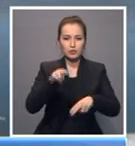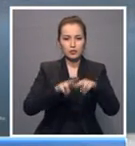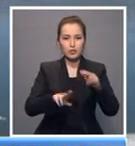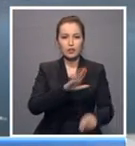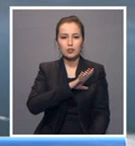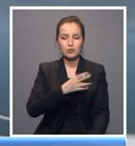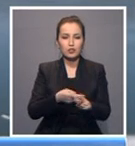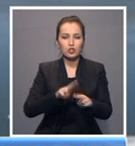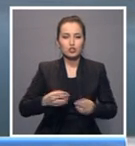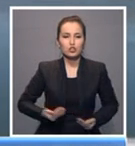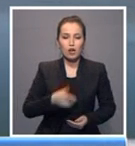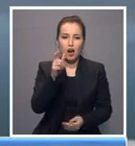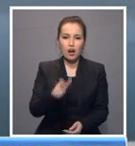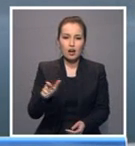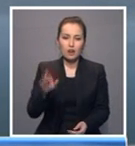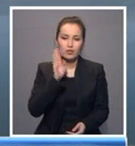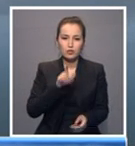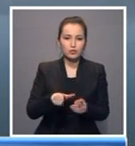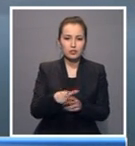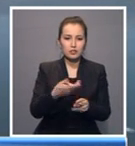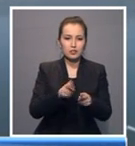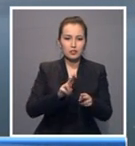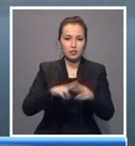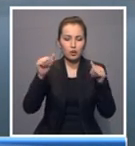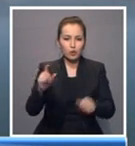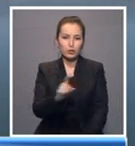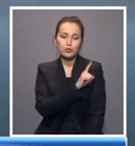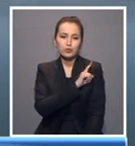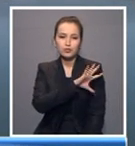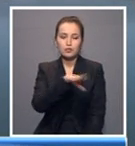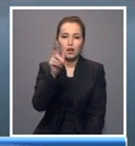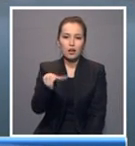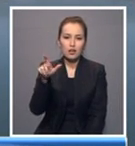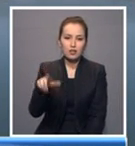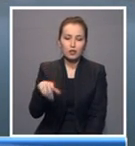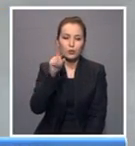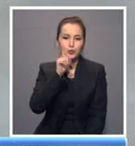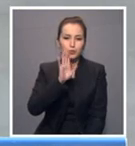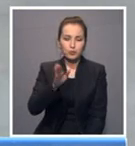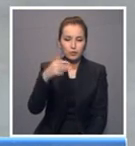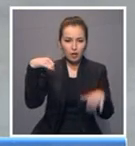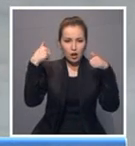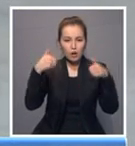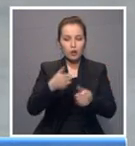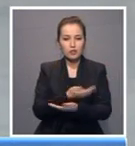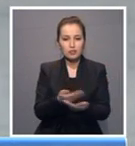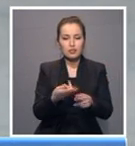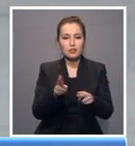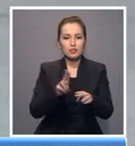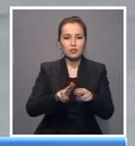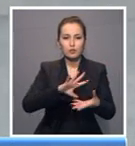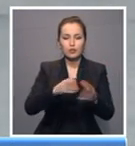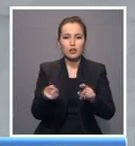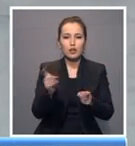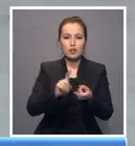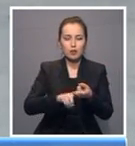елді мекен тұрғындары өзеннің арнасынан асып жайылуын асыға күтеді. Өйткені шабындыққа жақсы. Оның үстіне сағасы мен айналадағы ұсақ